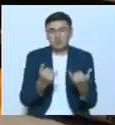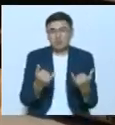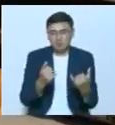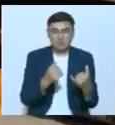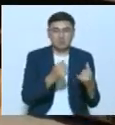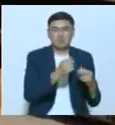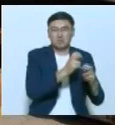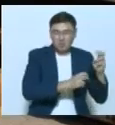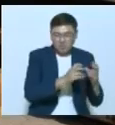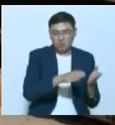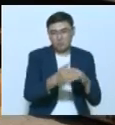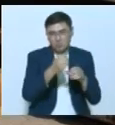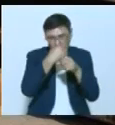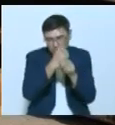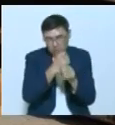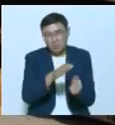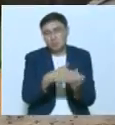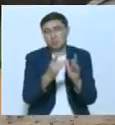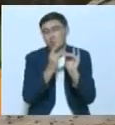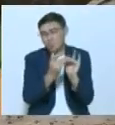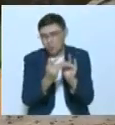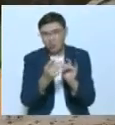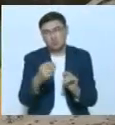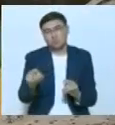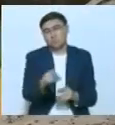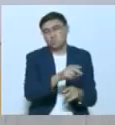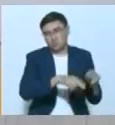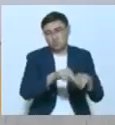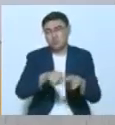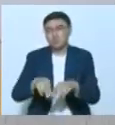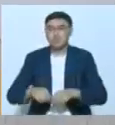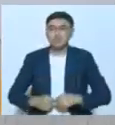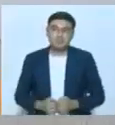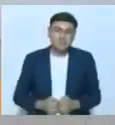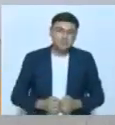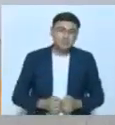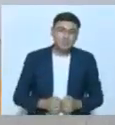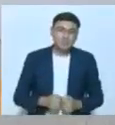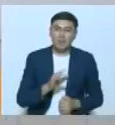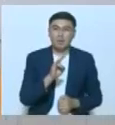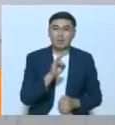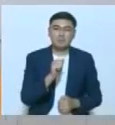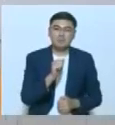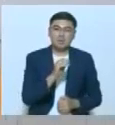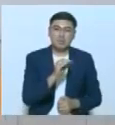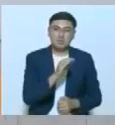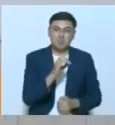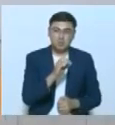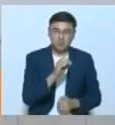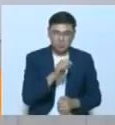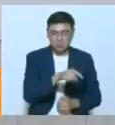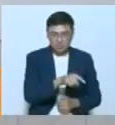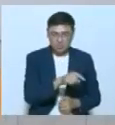лаборатории, офиса общежития работников пожарной части. Насосная станция, у нас здесь институт электрический